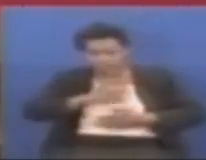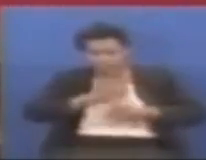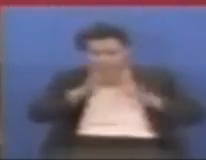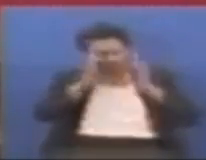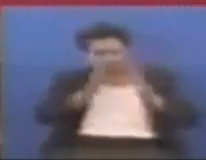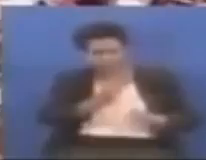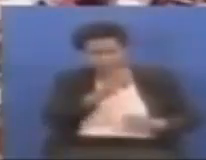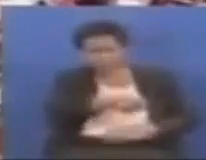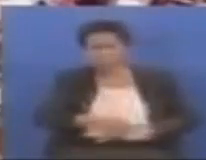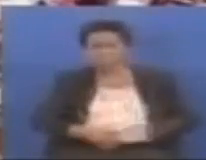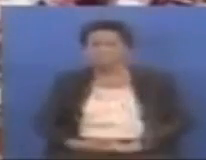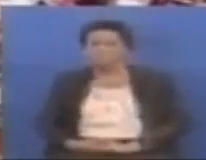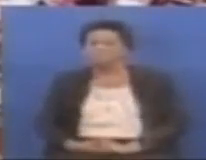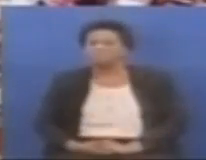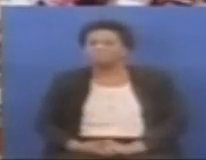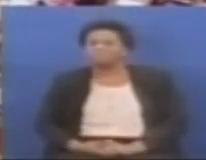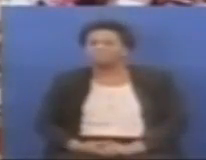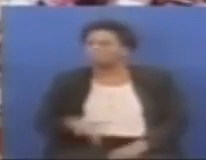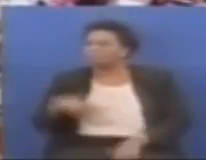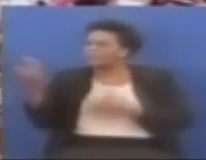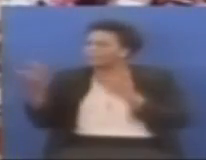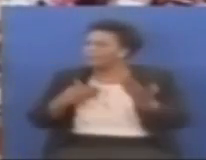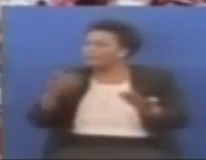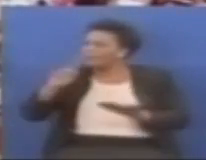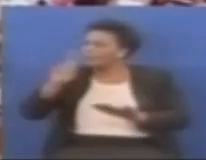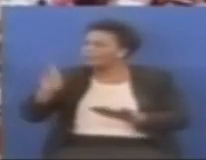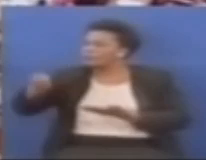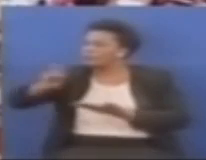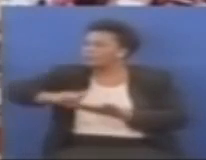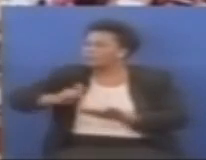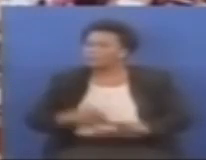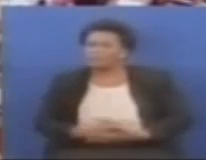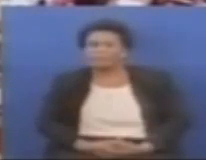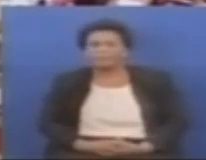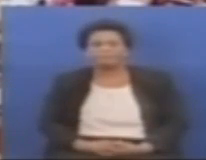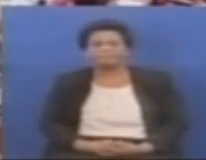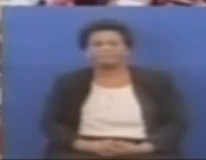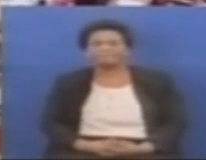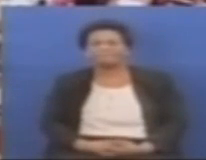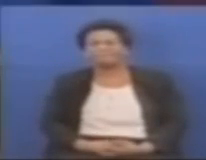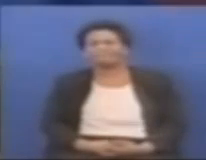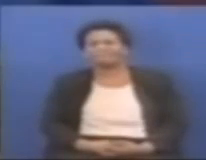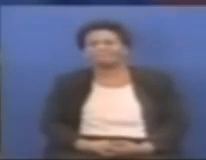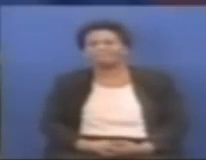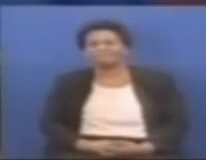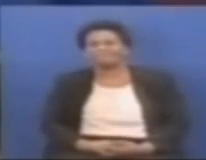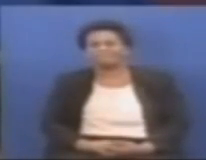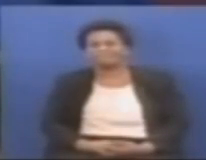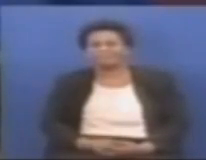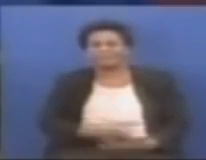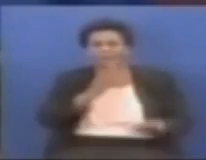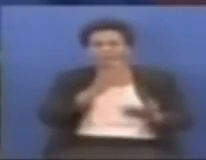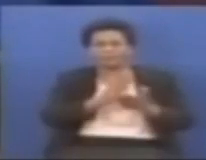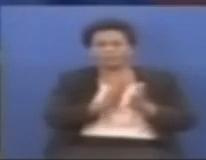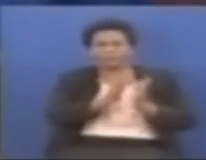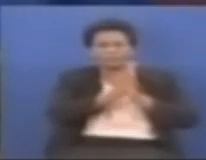Ya mradi ya kusambaza umeme vijijini REA awamu ya pili, aidha viidha Alkaria, Lepurko na Mbaasha